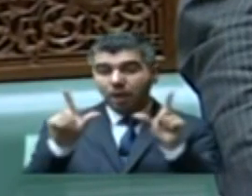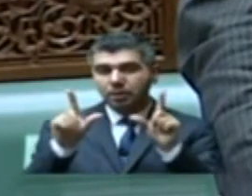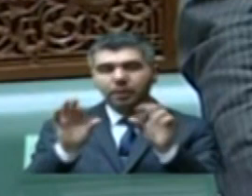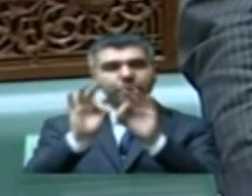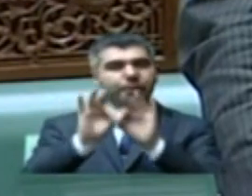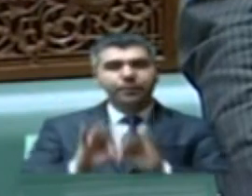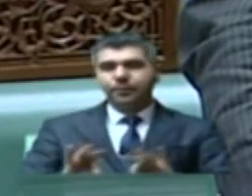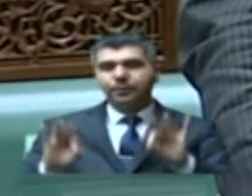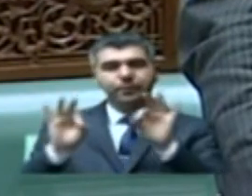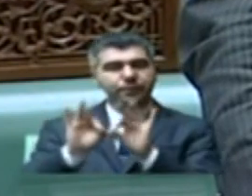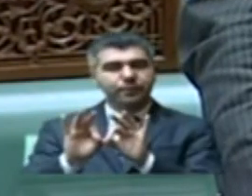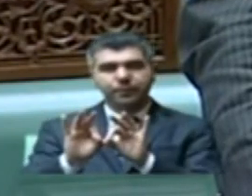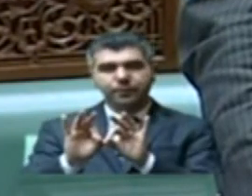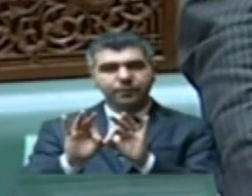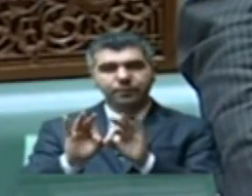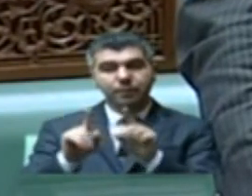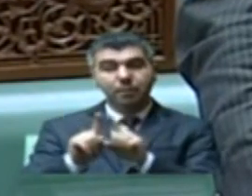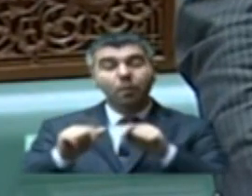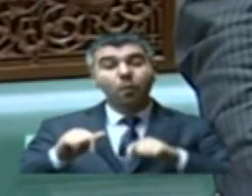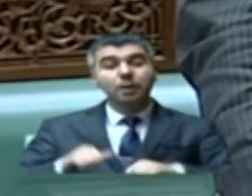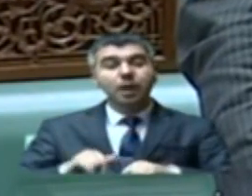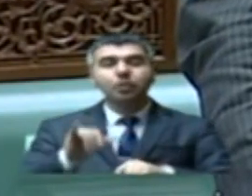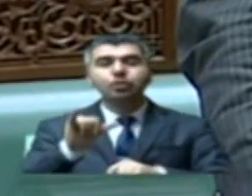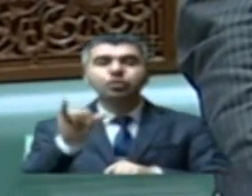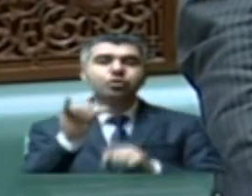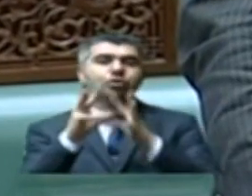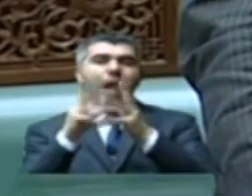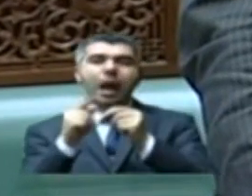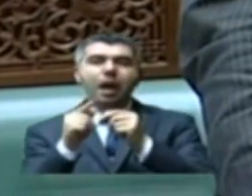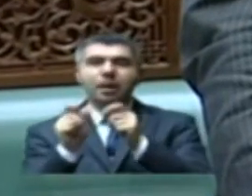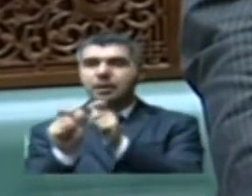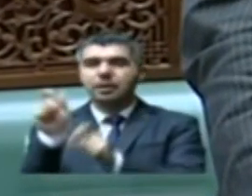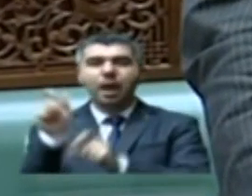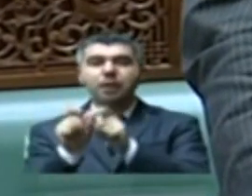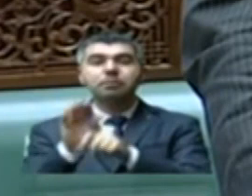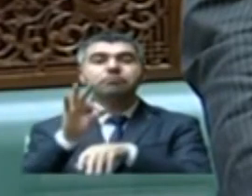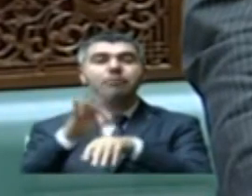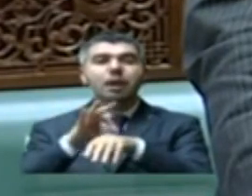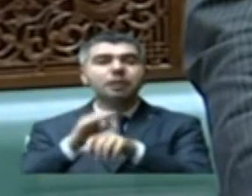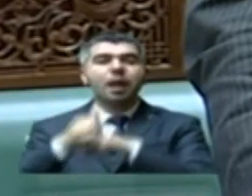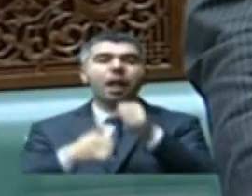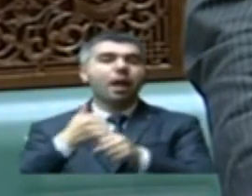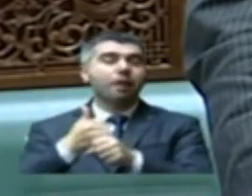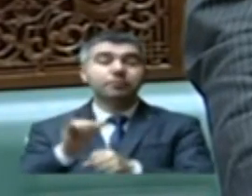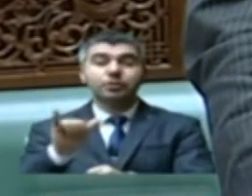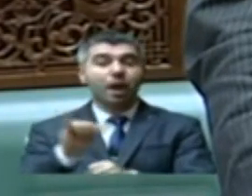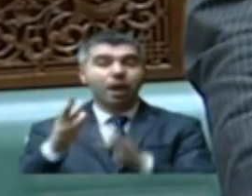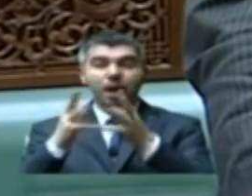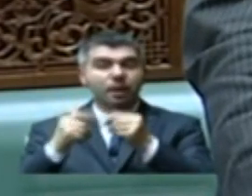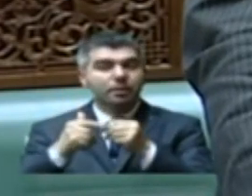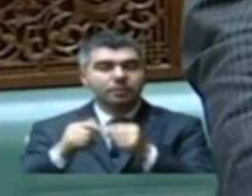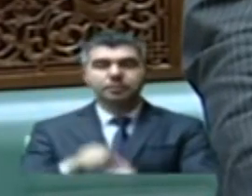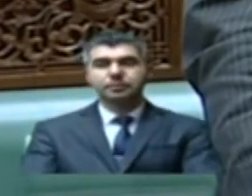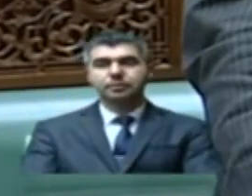وأقول بأن الوزارة خصها تعطينا بعدها ضحايا ديال هذا القطاع ديال الصناعة التقليدية سنويا شحال فيما يخص هذا الشيء ديال